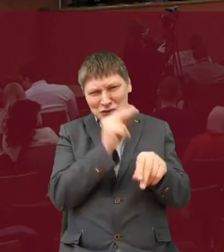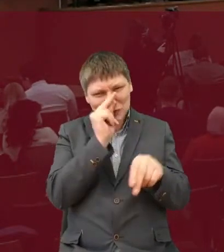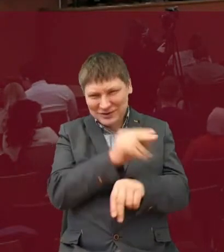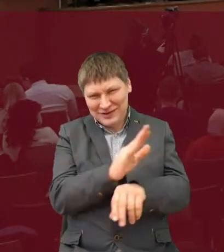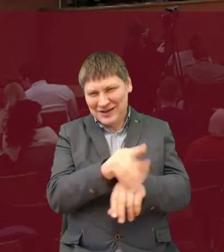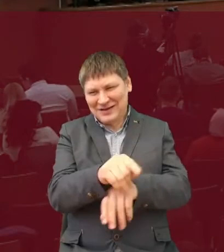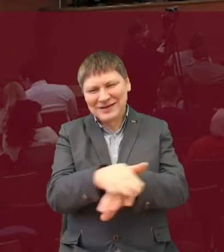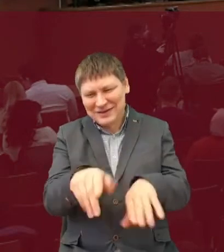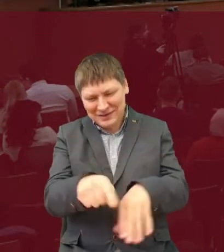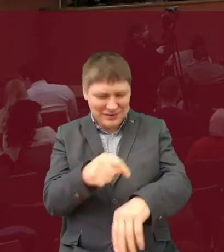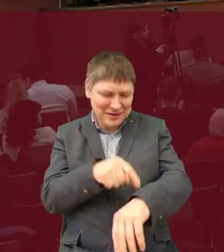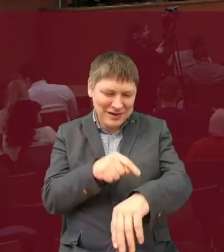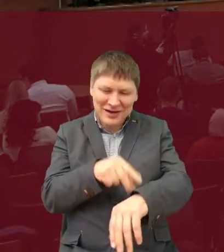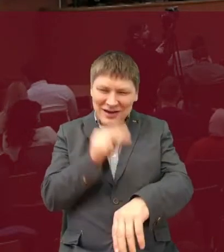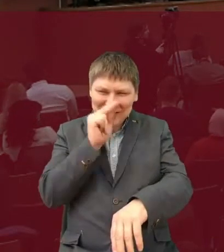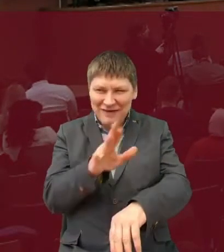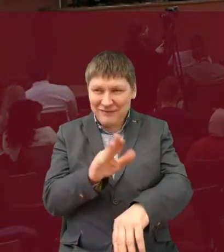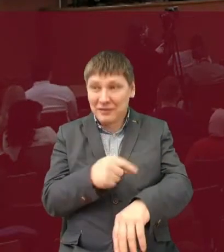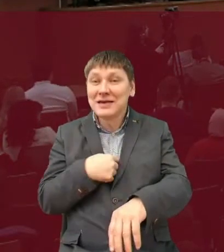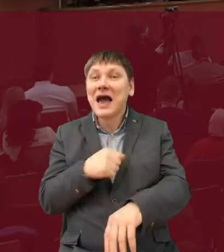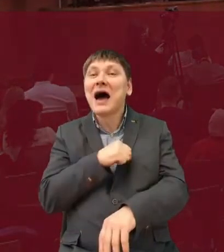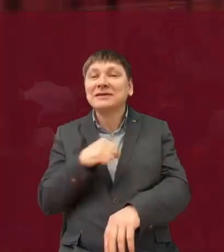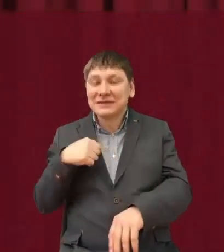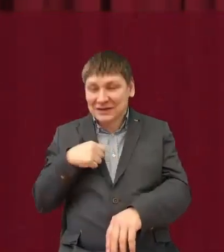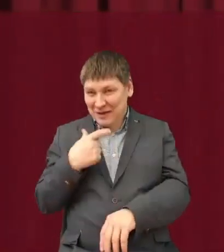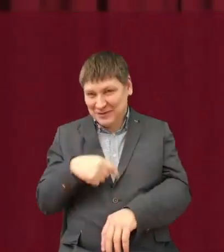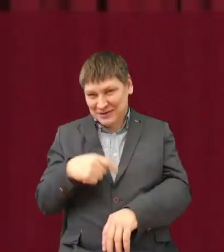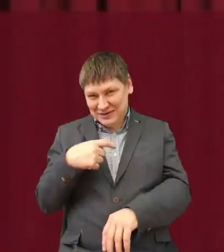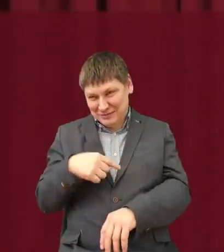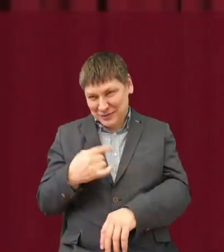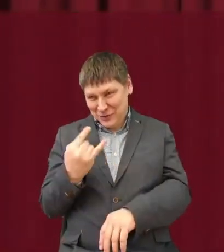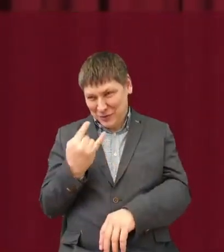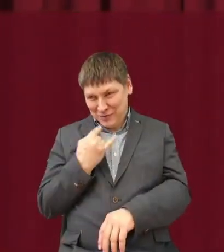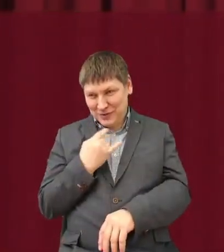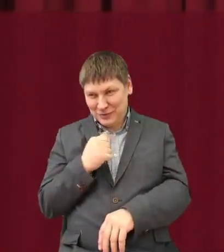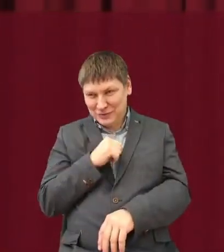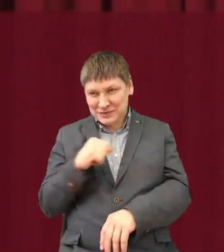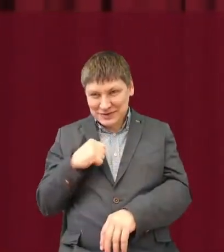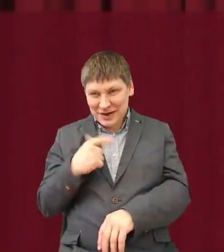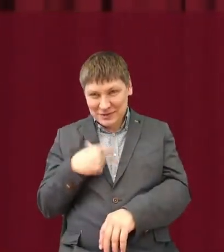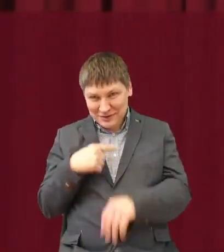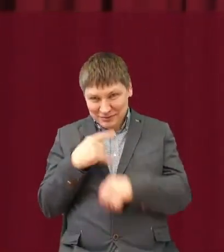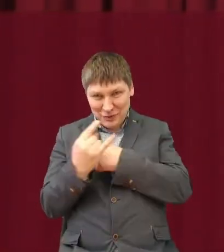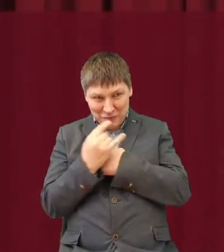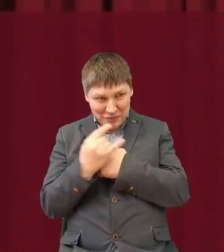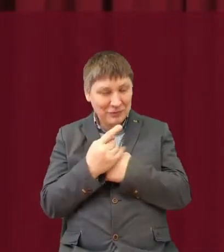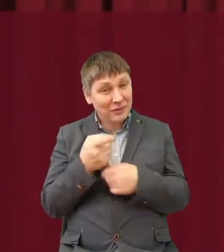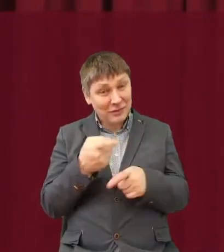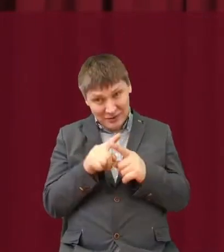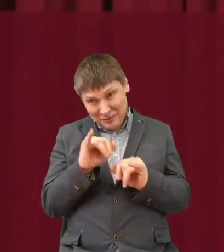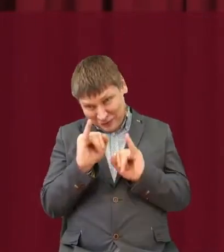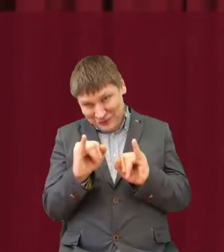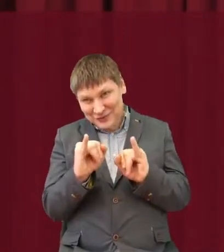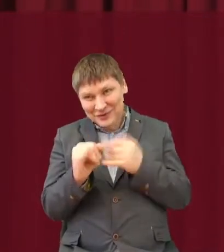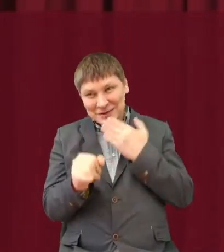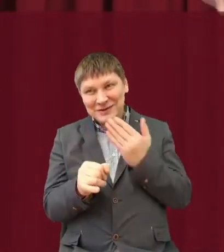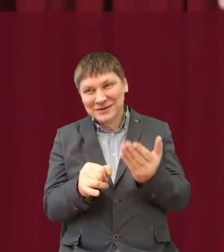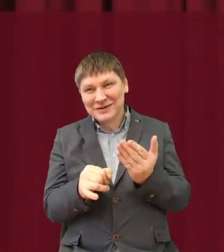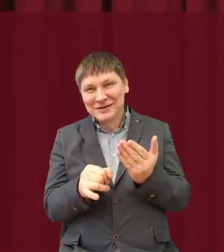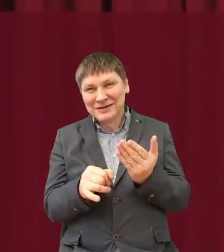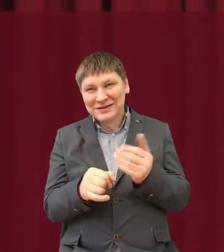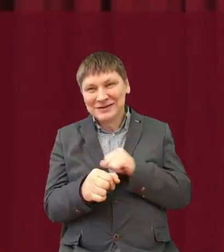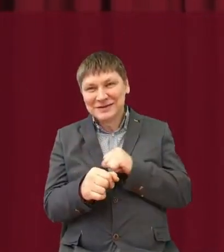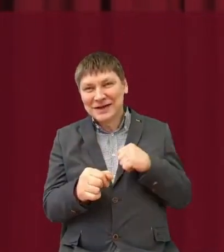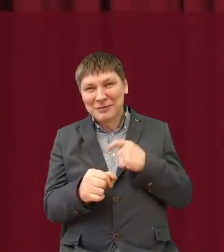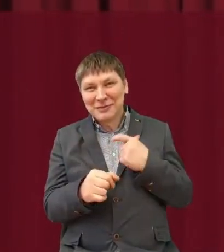ни часы в этом виноваты Я обманул сам себя разные причины обмана иногда обман это на уровне